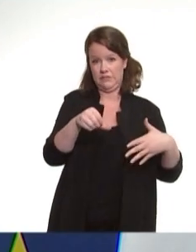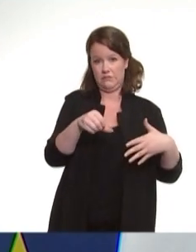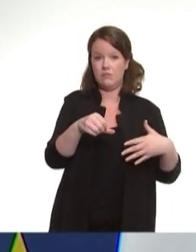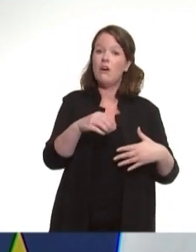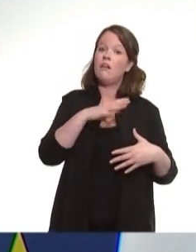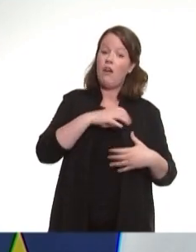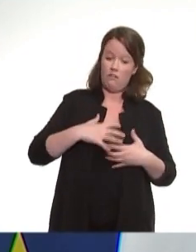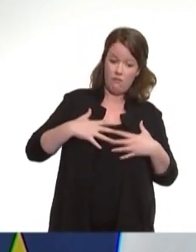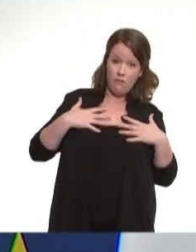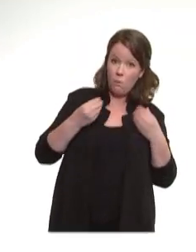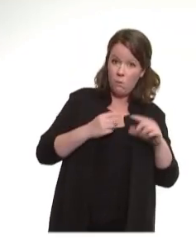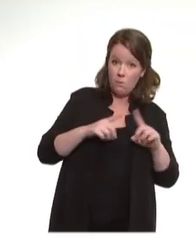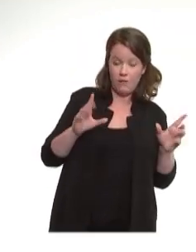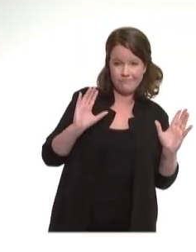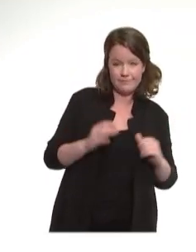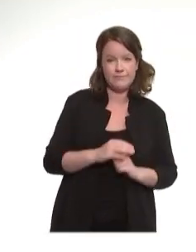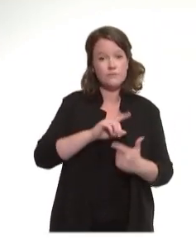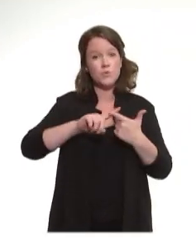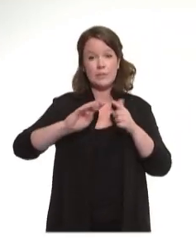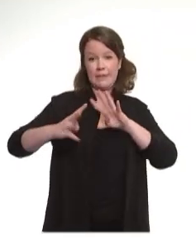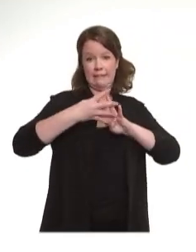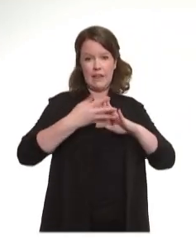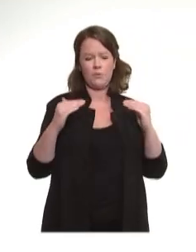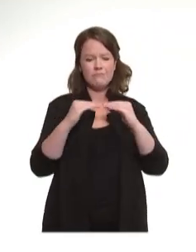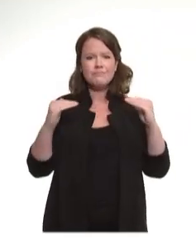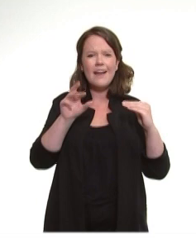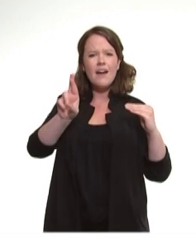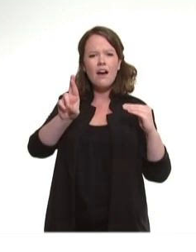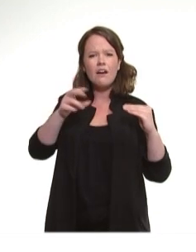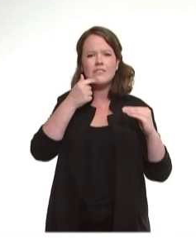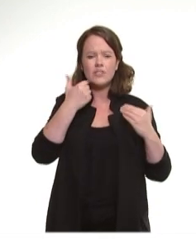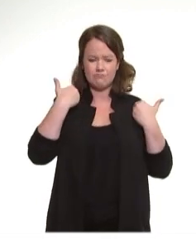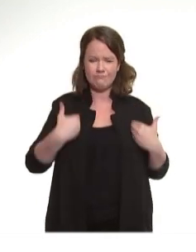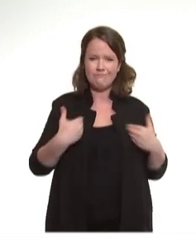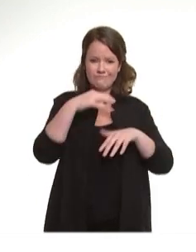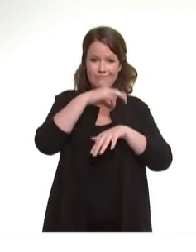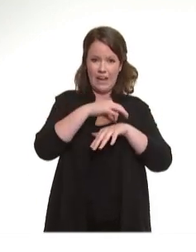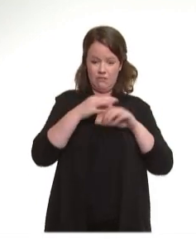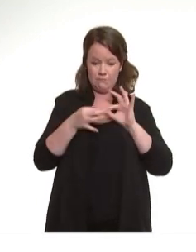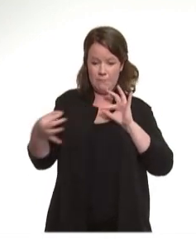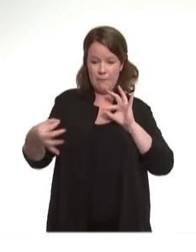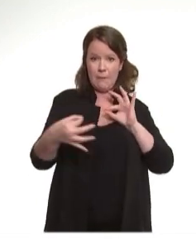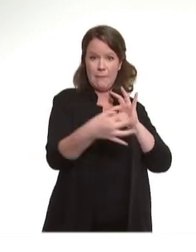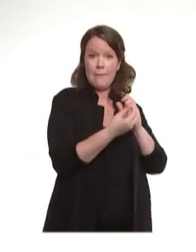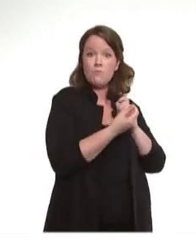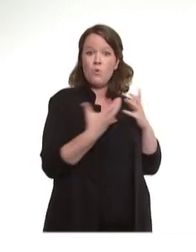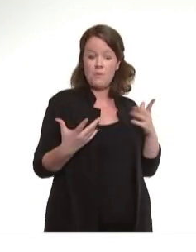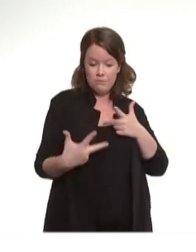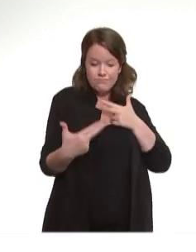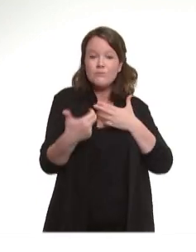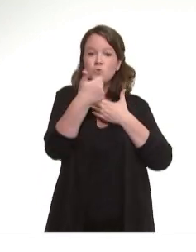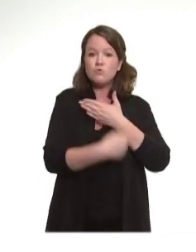c'est le fameux facteur de reproduction du virus le r c'est à dire combien de personnes je vais contaminé si je suis malade en une semaine